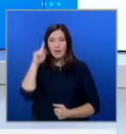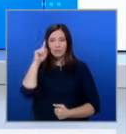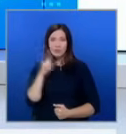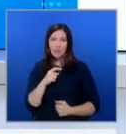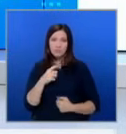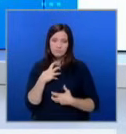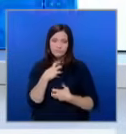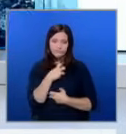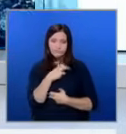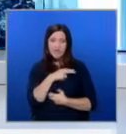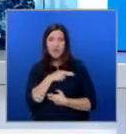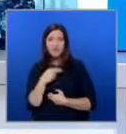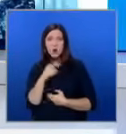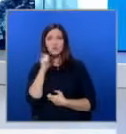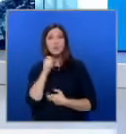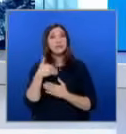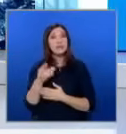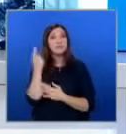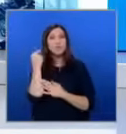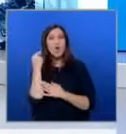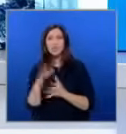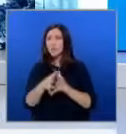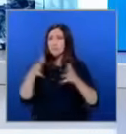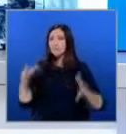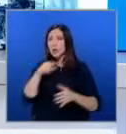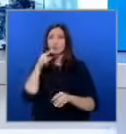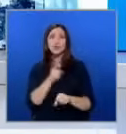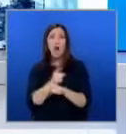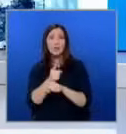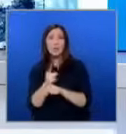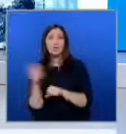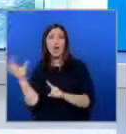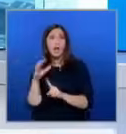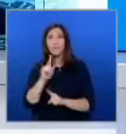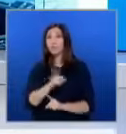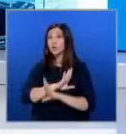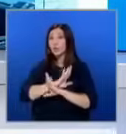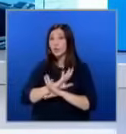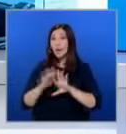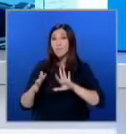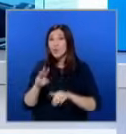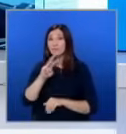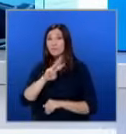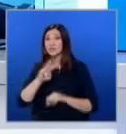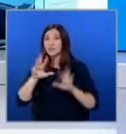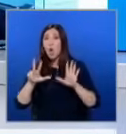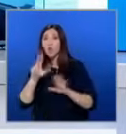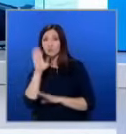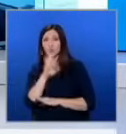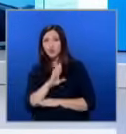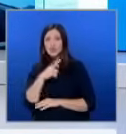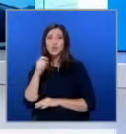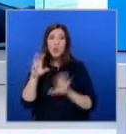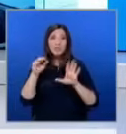Ден на траур в Украйна след вчерашната масирана руска ракетна атака, при която загинаха поне 38 души